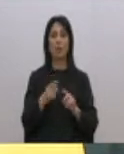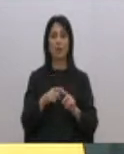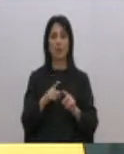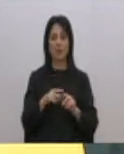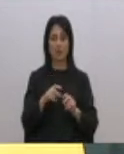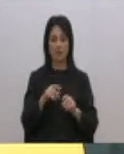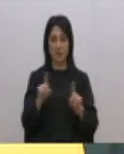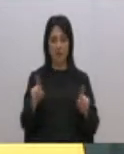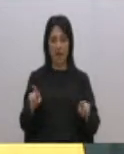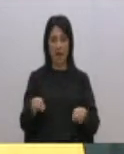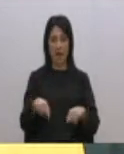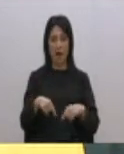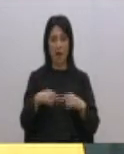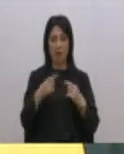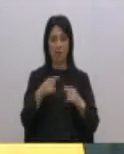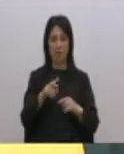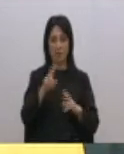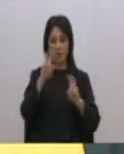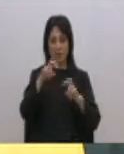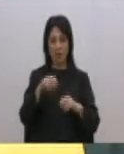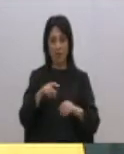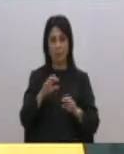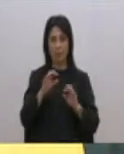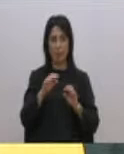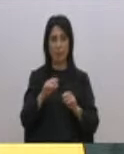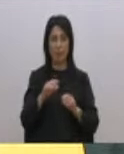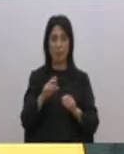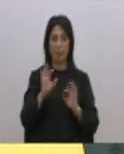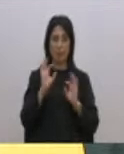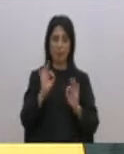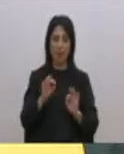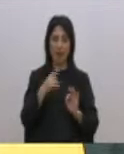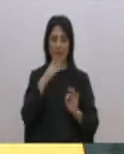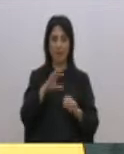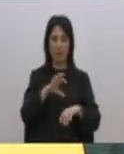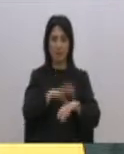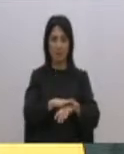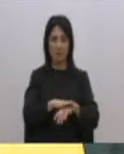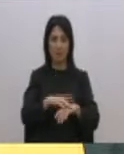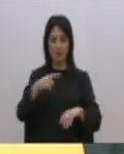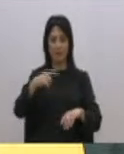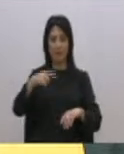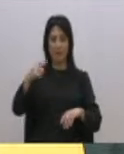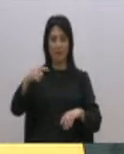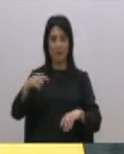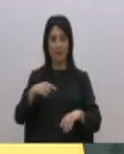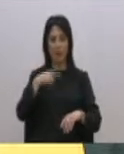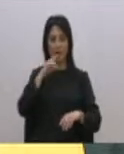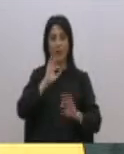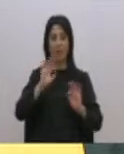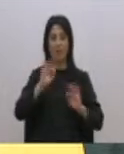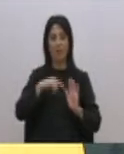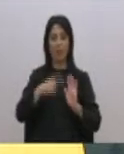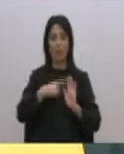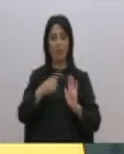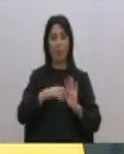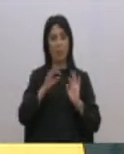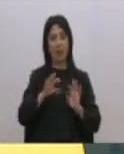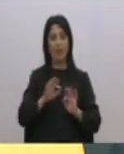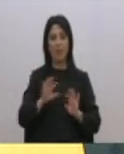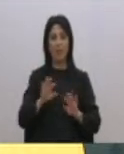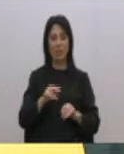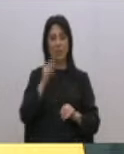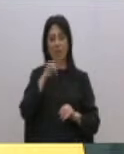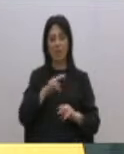დაქტილოსკოპირების განხორციელება და შესაბამისი ელექტრონული არქივის წარმოება, რაც მნიშვნელოვანი არის მათ შორის ზოგადად